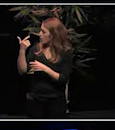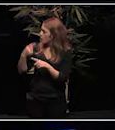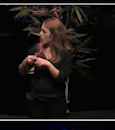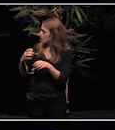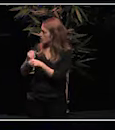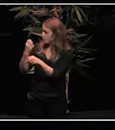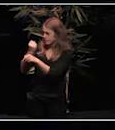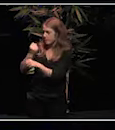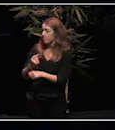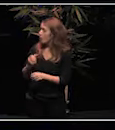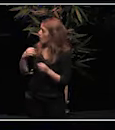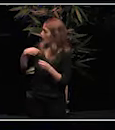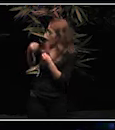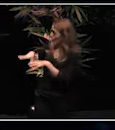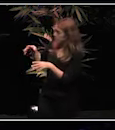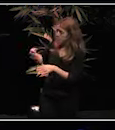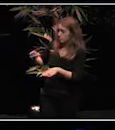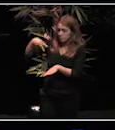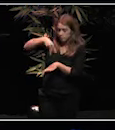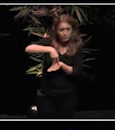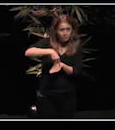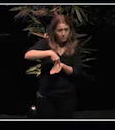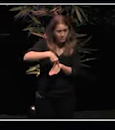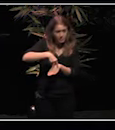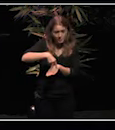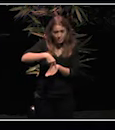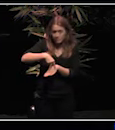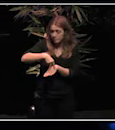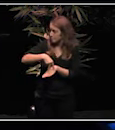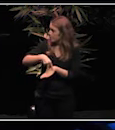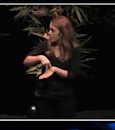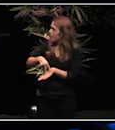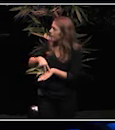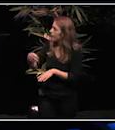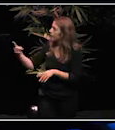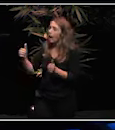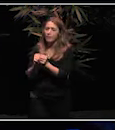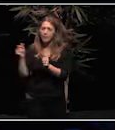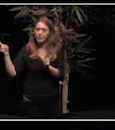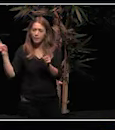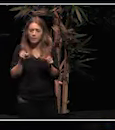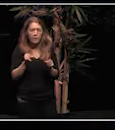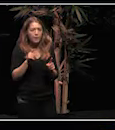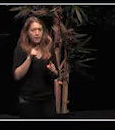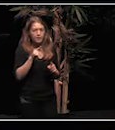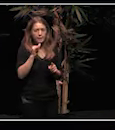sur le tapis, pourquoi pas. Et puis avec elle, elle est accompagnée de Guillaume Millec. Je vous demande d'applaudir également,